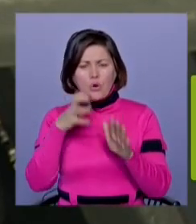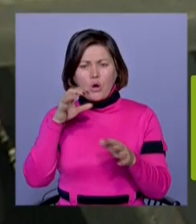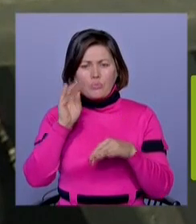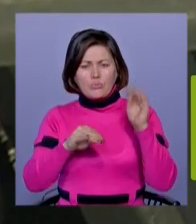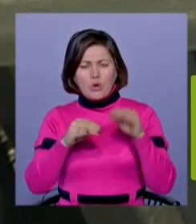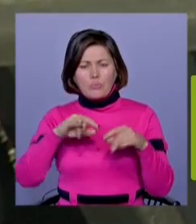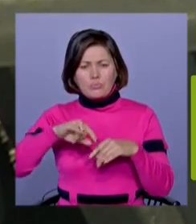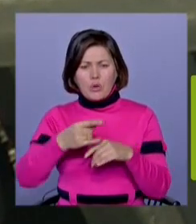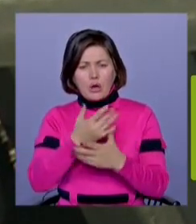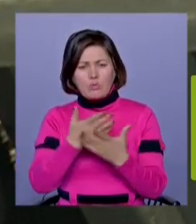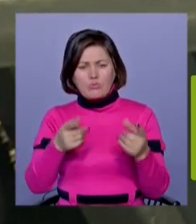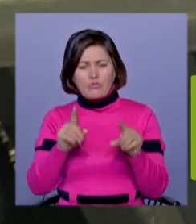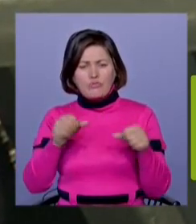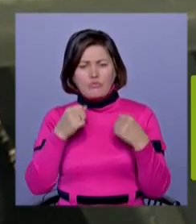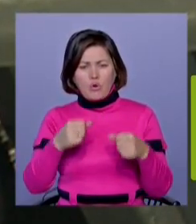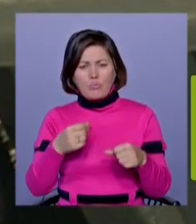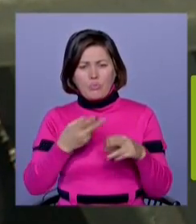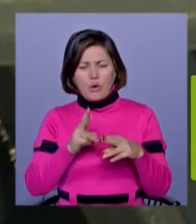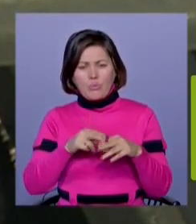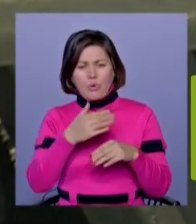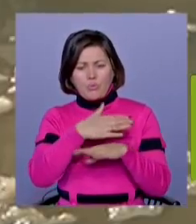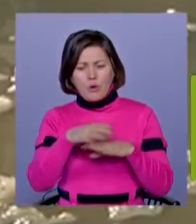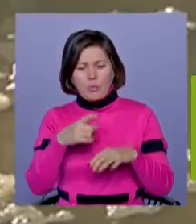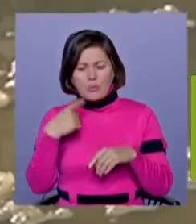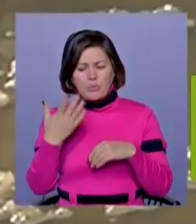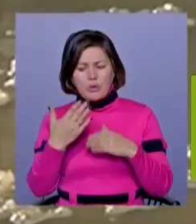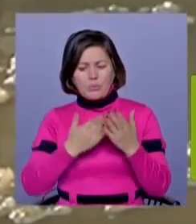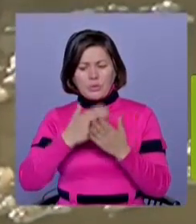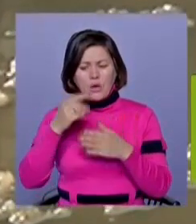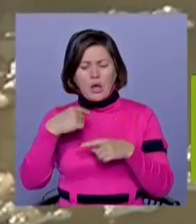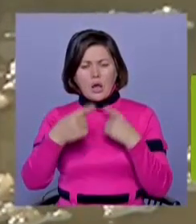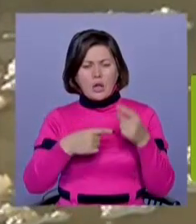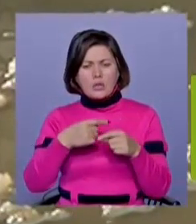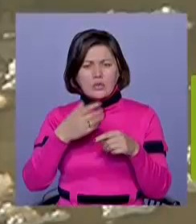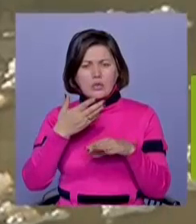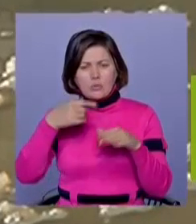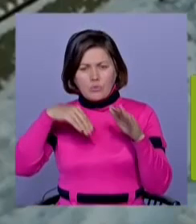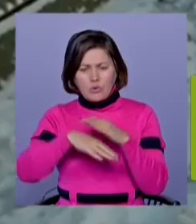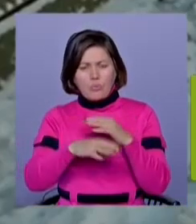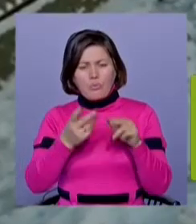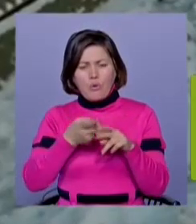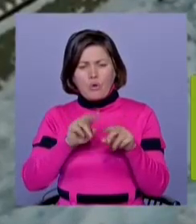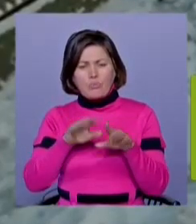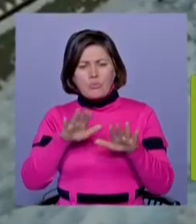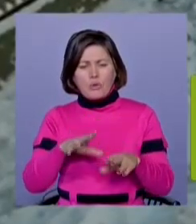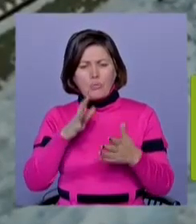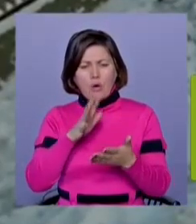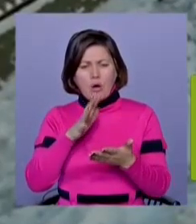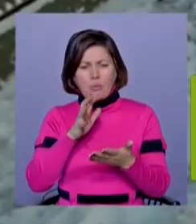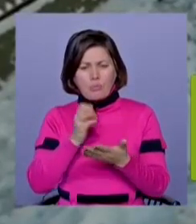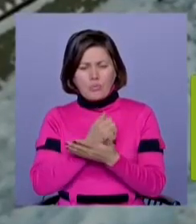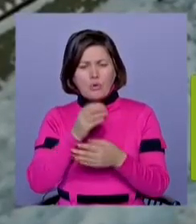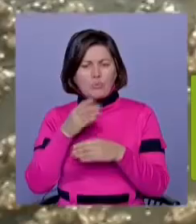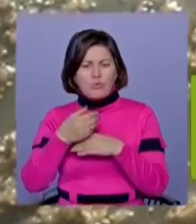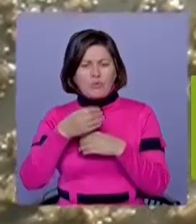салу техникалық тұрғыдан мүмкін емес екен. Өйткені көшенің бір беті биікте, ал келесі бөлігі сайдың ішінде тұр. Сондықтан су бәрібір сыртқа